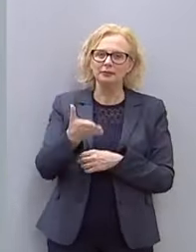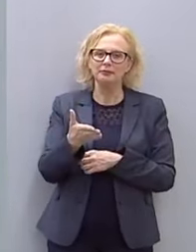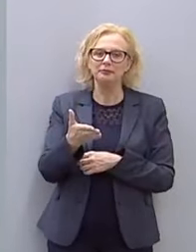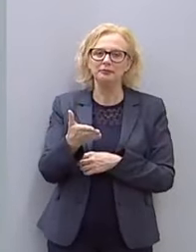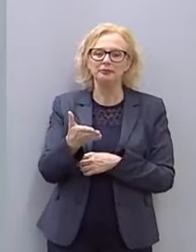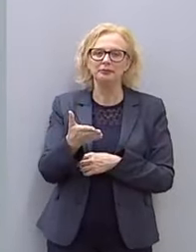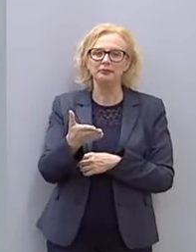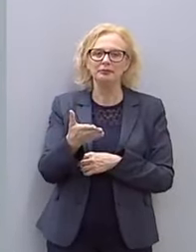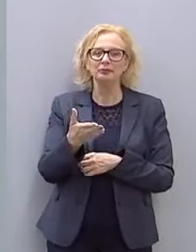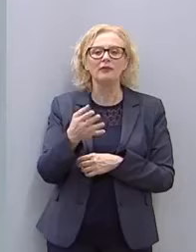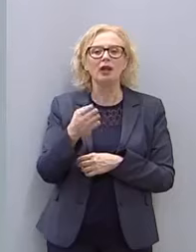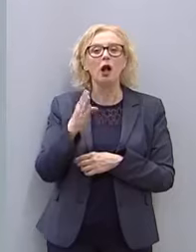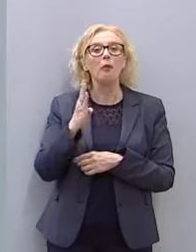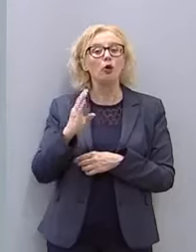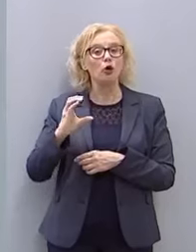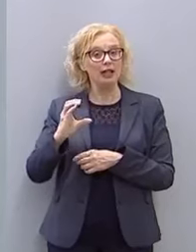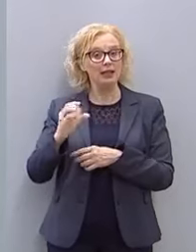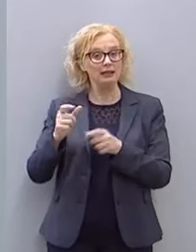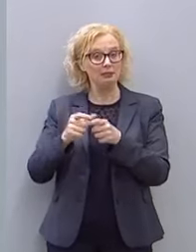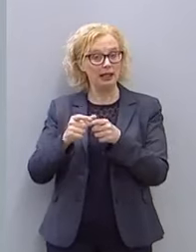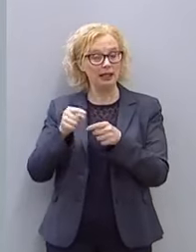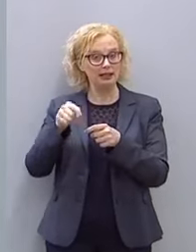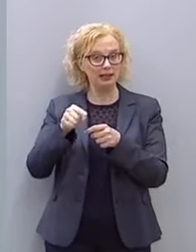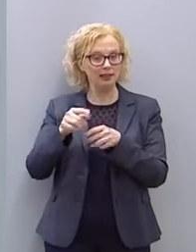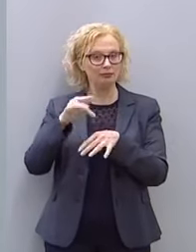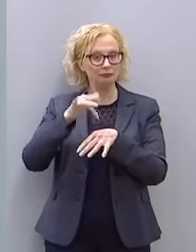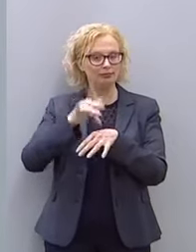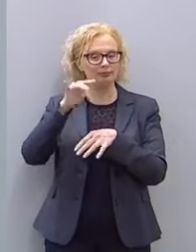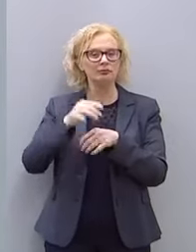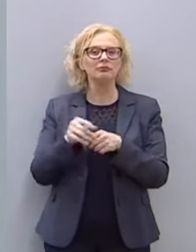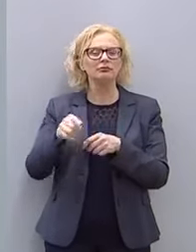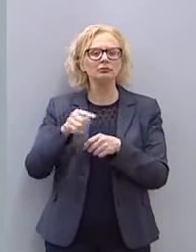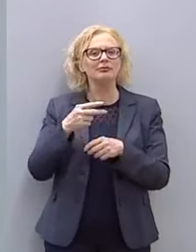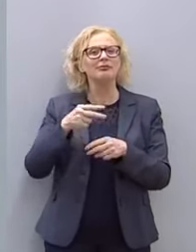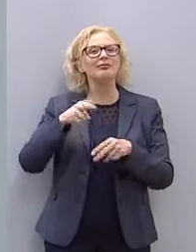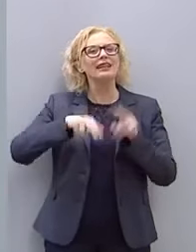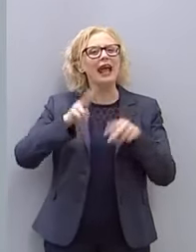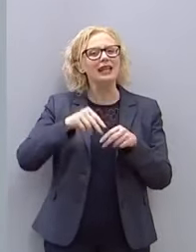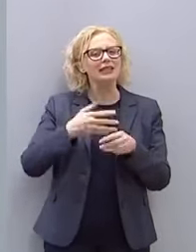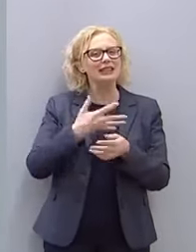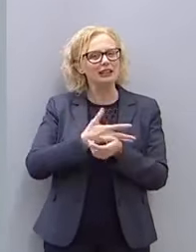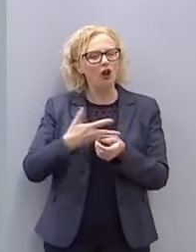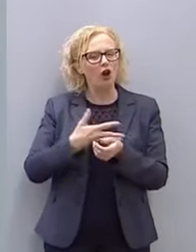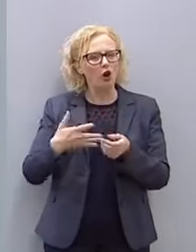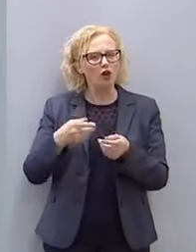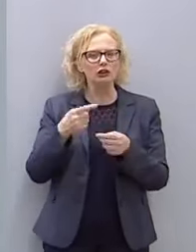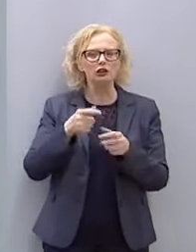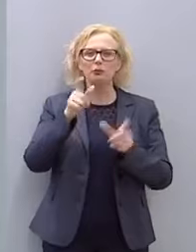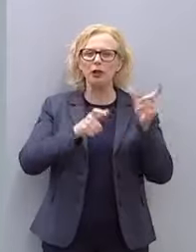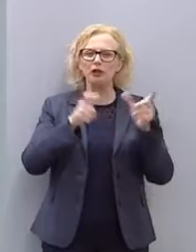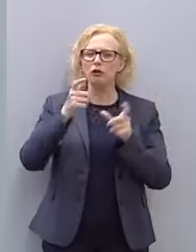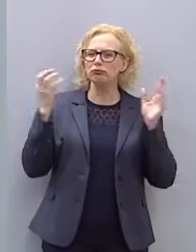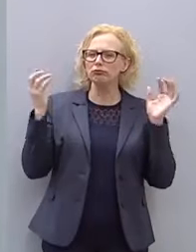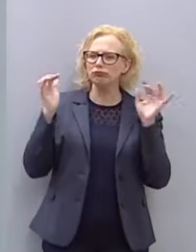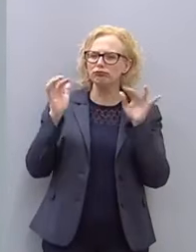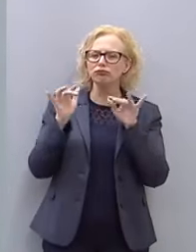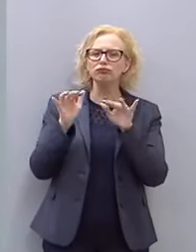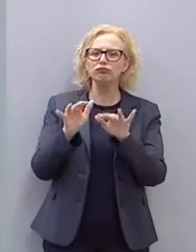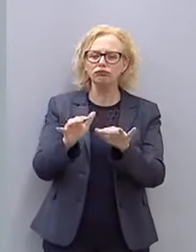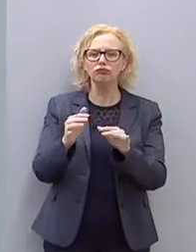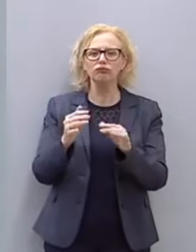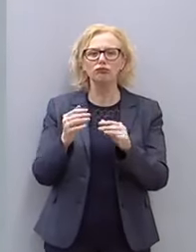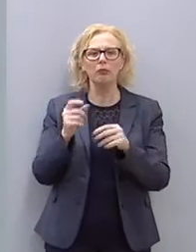a borgo chiese dove si sono fatti test sierologici con un'alta affluenza di persone a